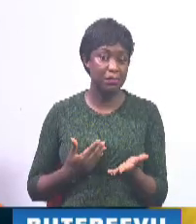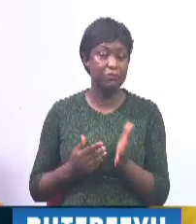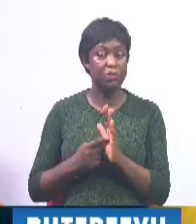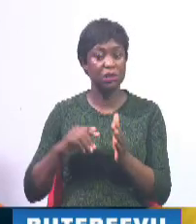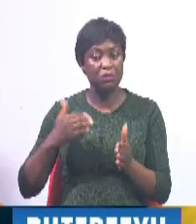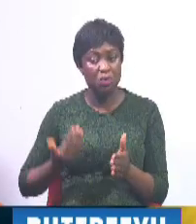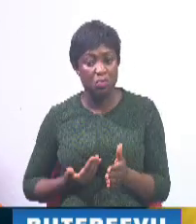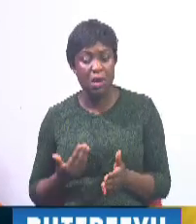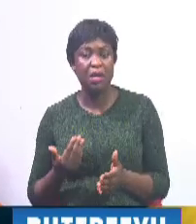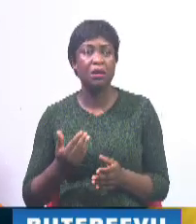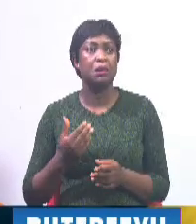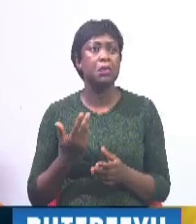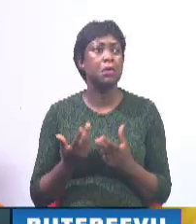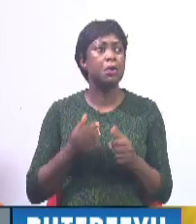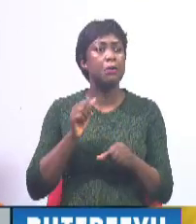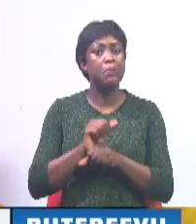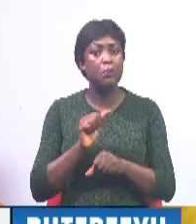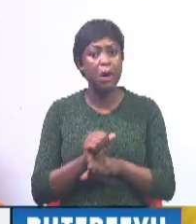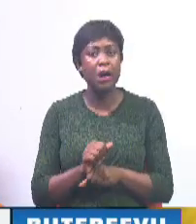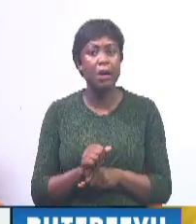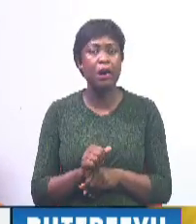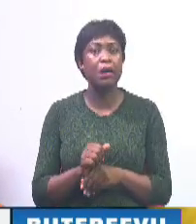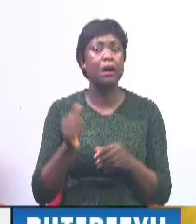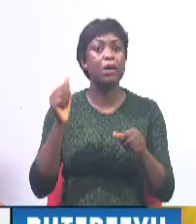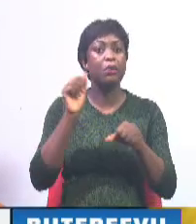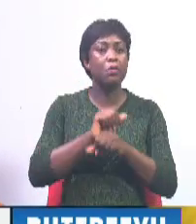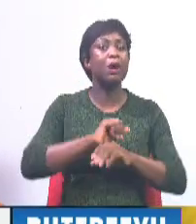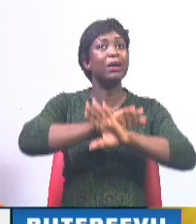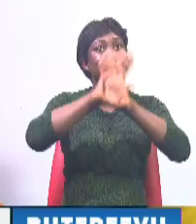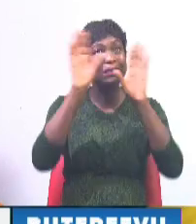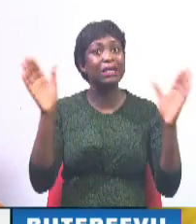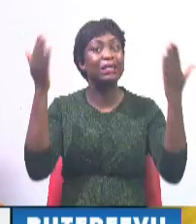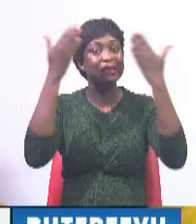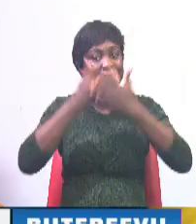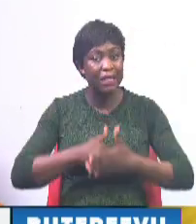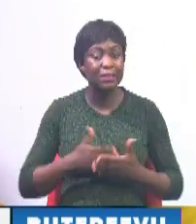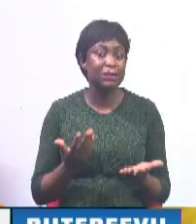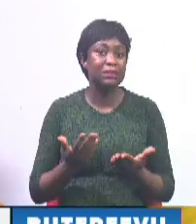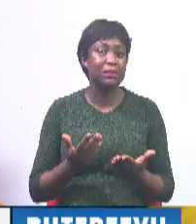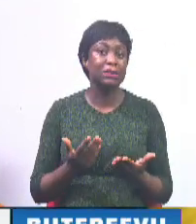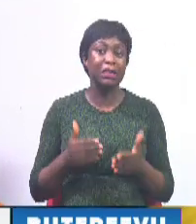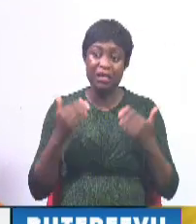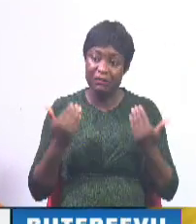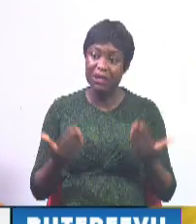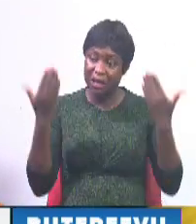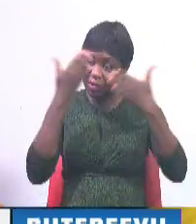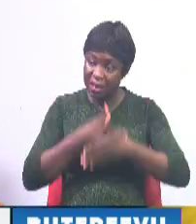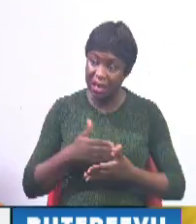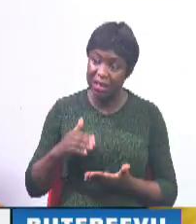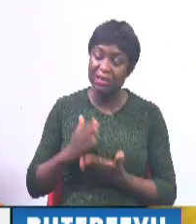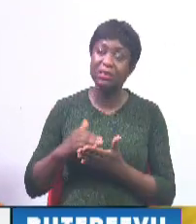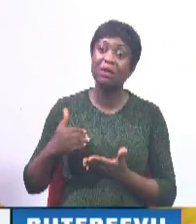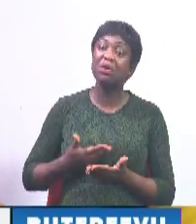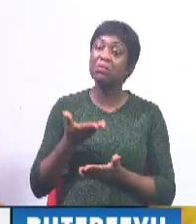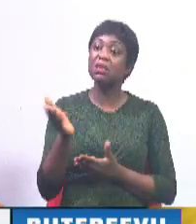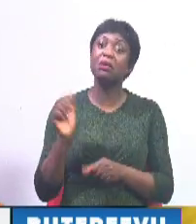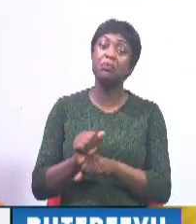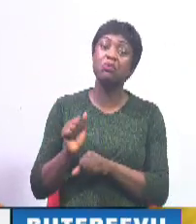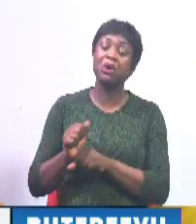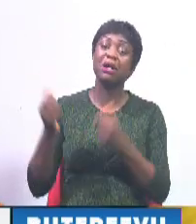omulimu gumufuula akola n'ekiro. Mubalaba ku streets n'essaawa eno kwebali. Naye ate abaana